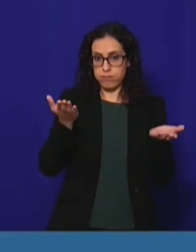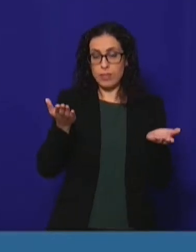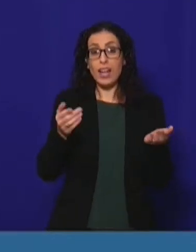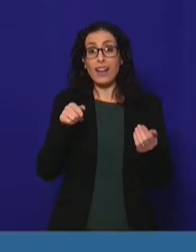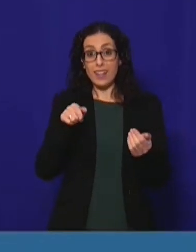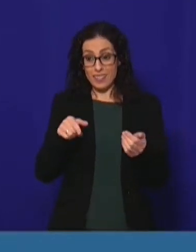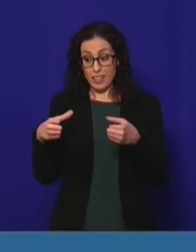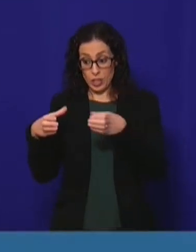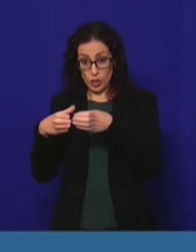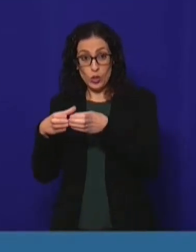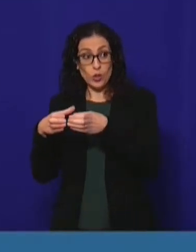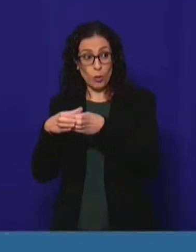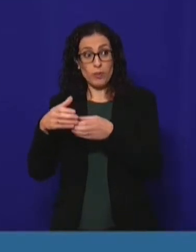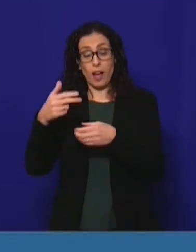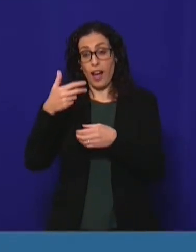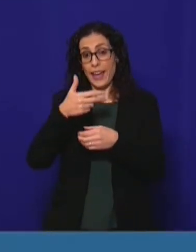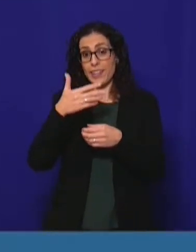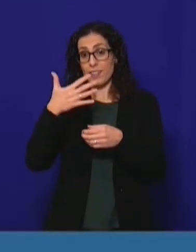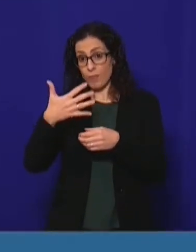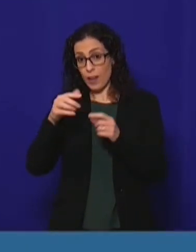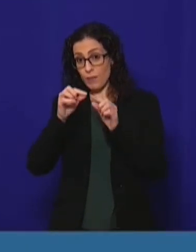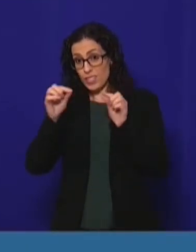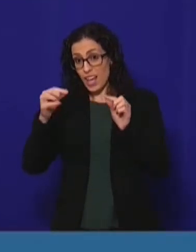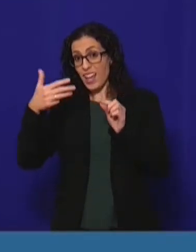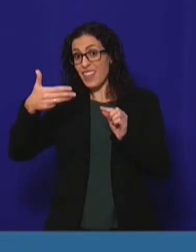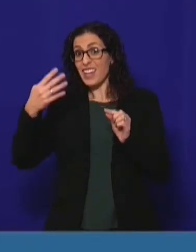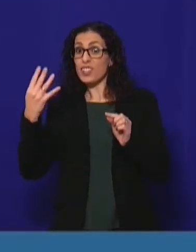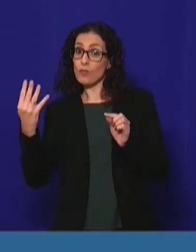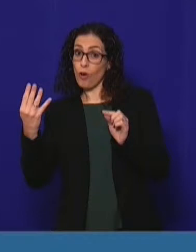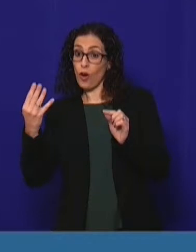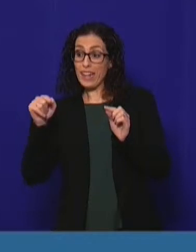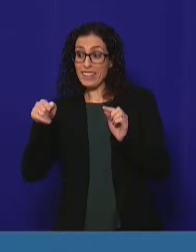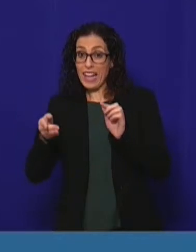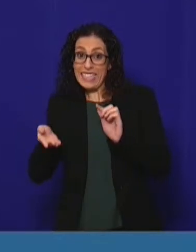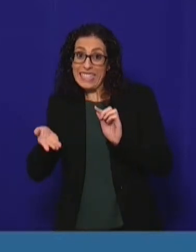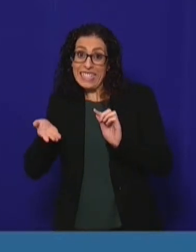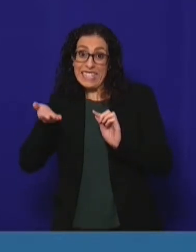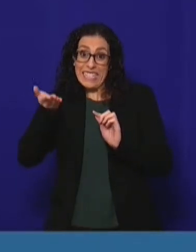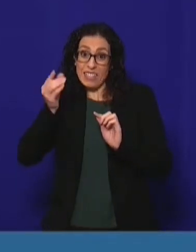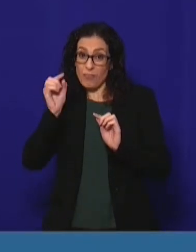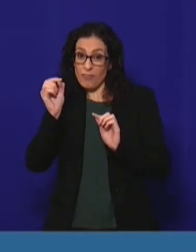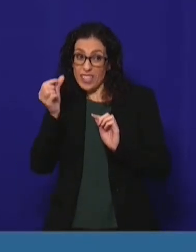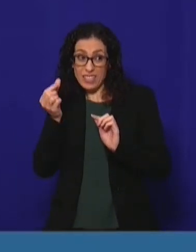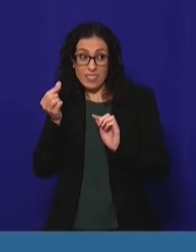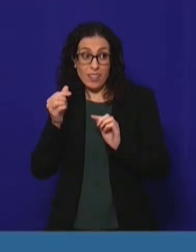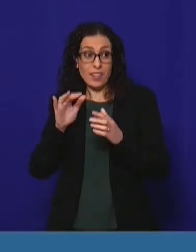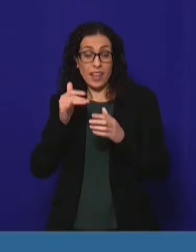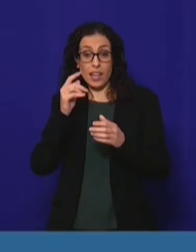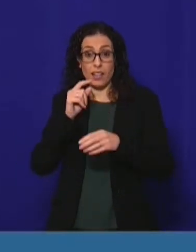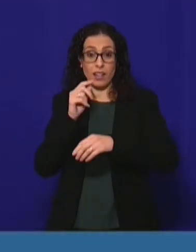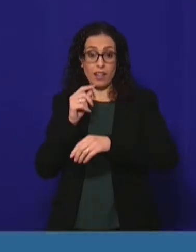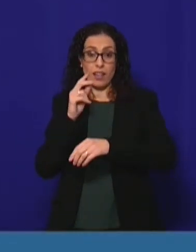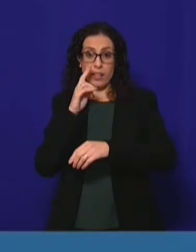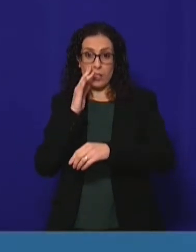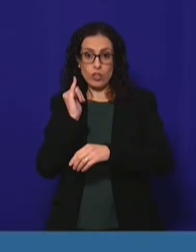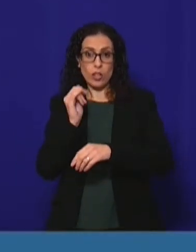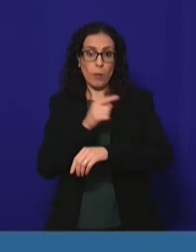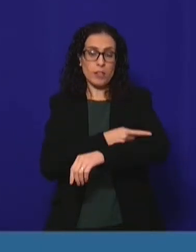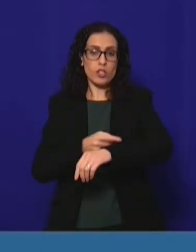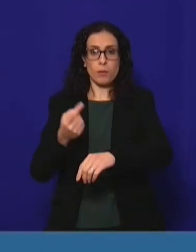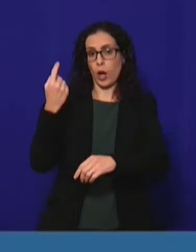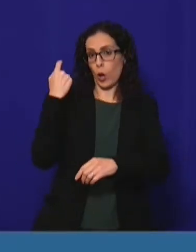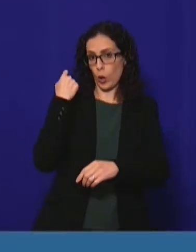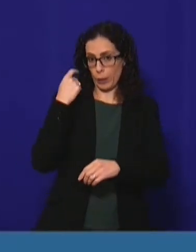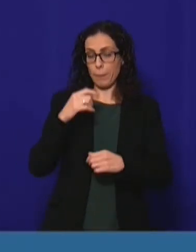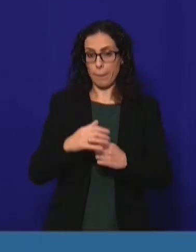bejn 85 u 94 years li qegħdin naraw reġgħu naqra żieda oħra meta mqabbla mas-sena ta' qabel,